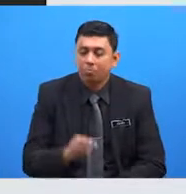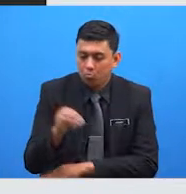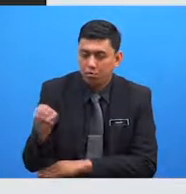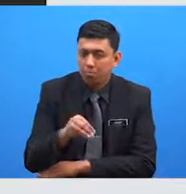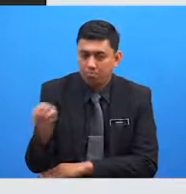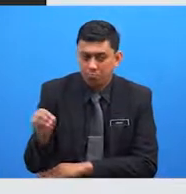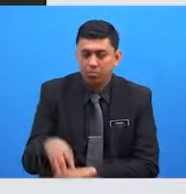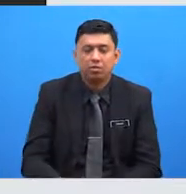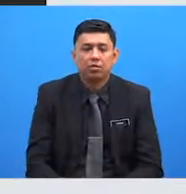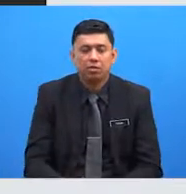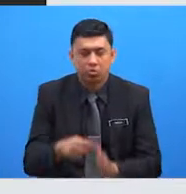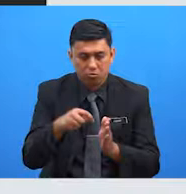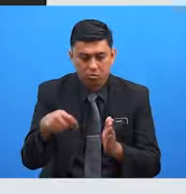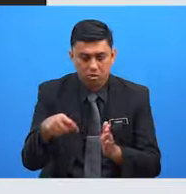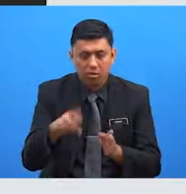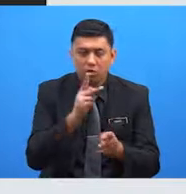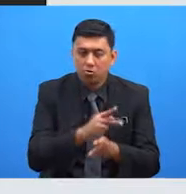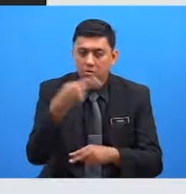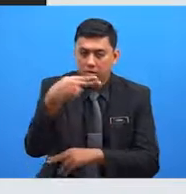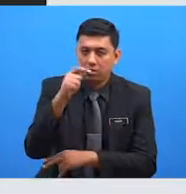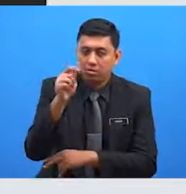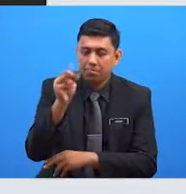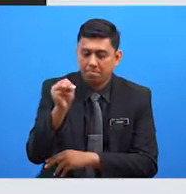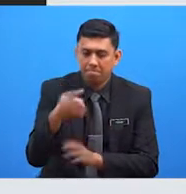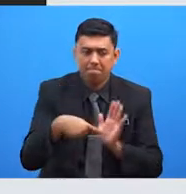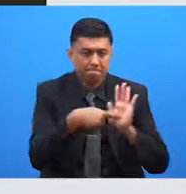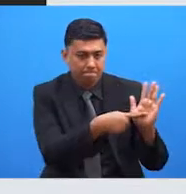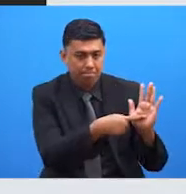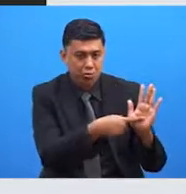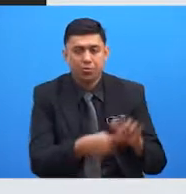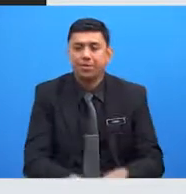Murid-murid, tulis kod HTML seperti dipaparkan.